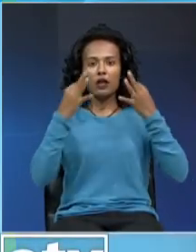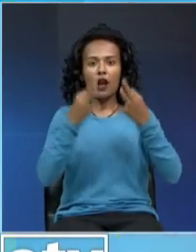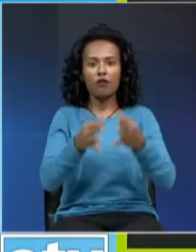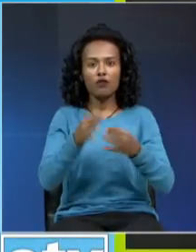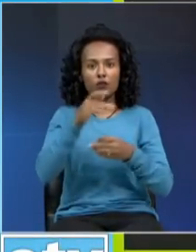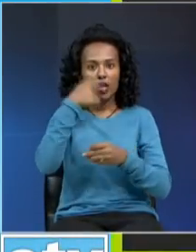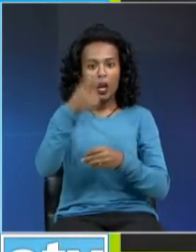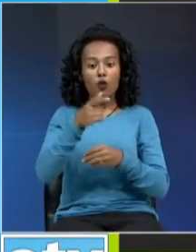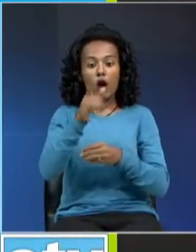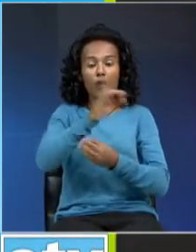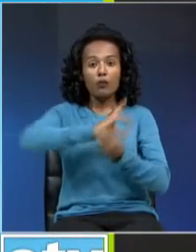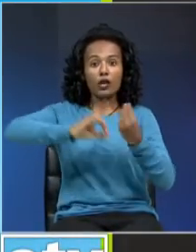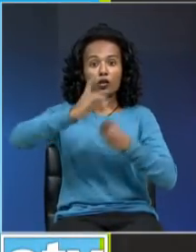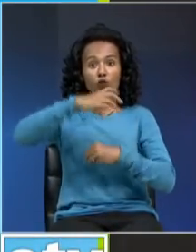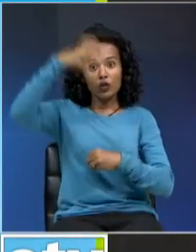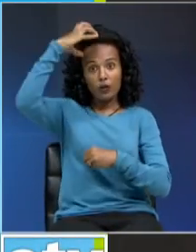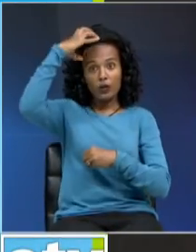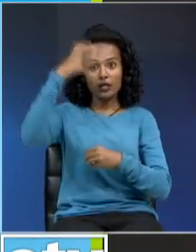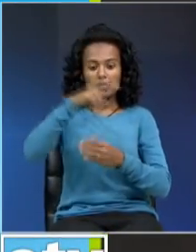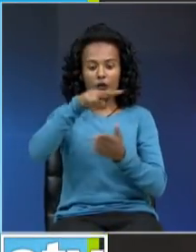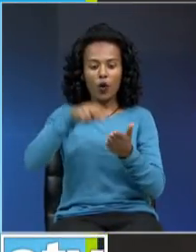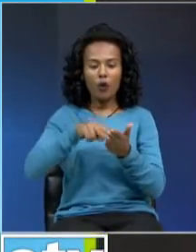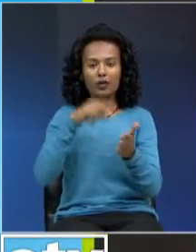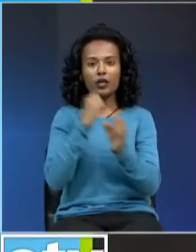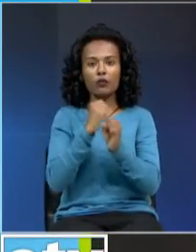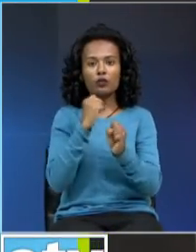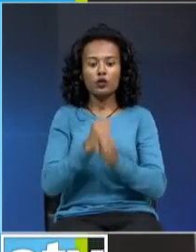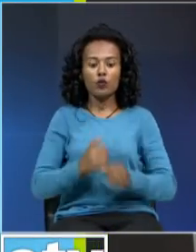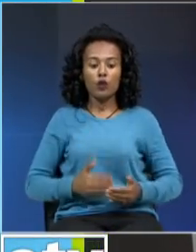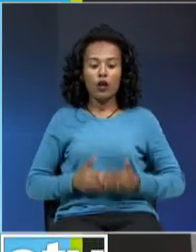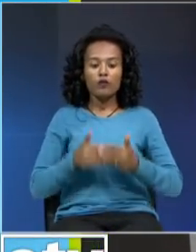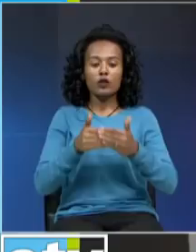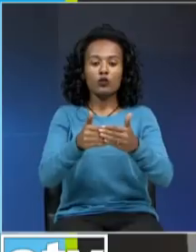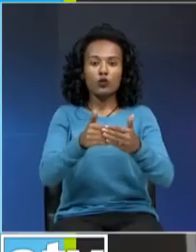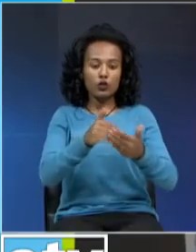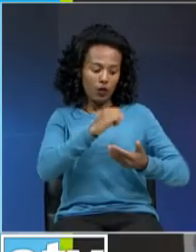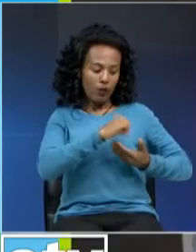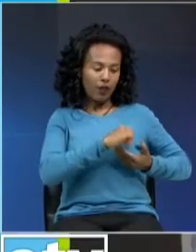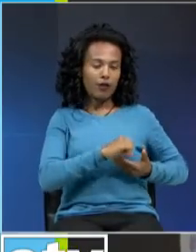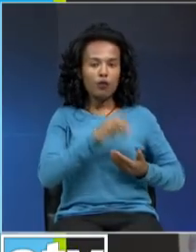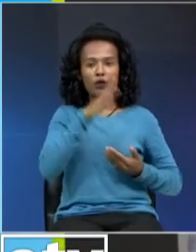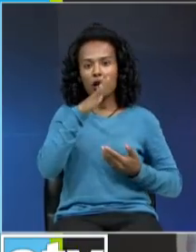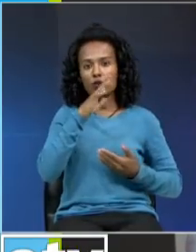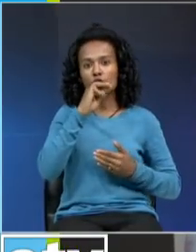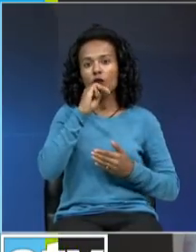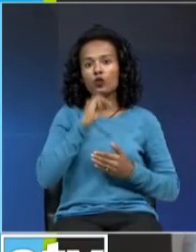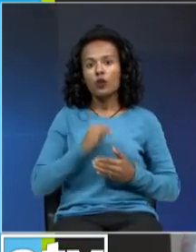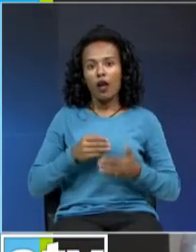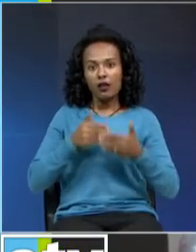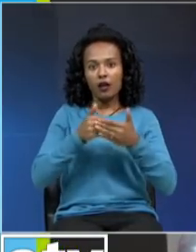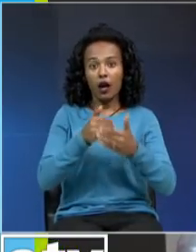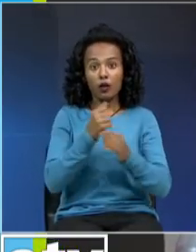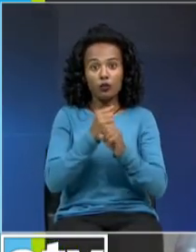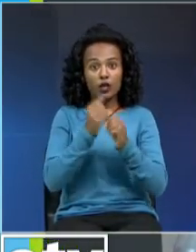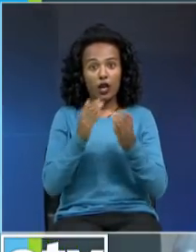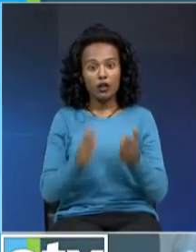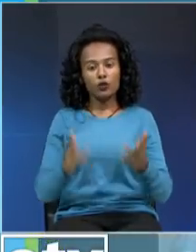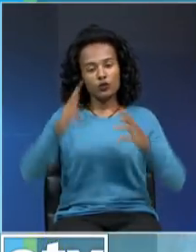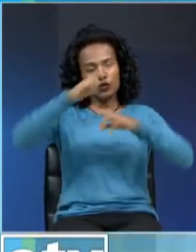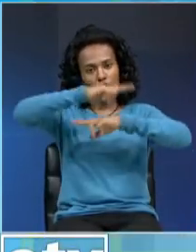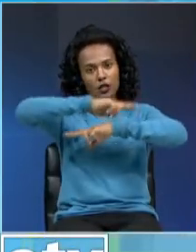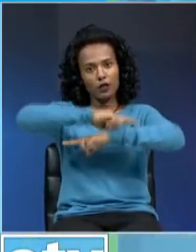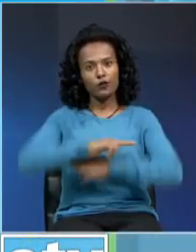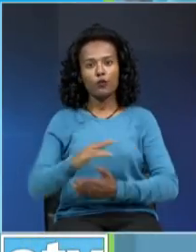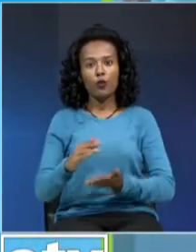ተናግሯል። በክልሉ የመንግስት ተቋማት የሚሰሩ ነፍሰ ጡሮች፣ የሚያጠቡ እናቶች፣ ለጡረታ የተቃረቡ ሰራተኞች እረፍት